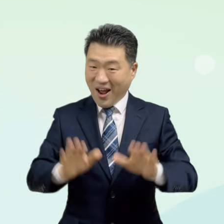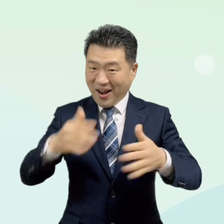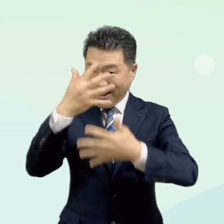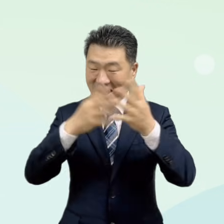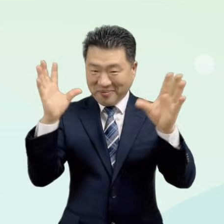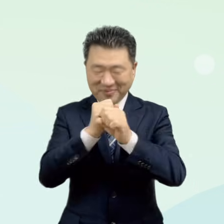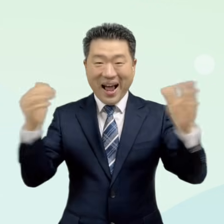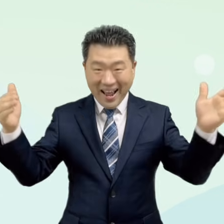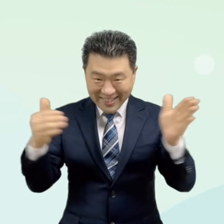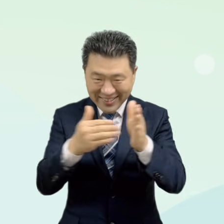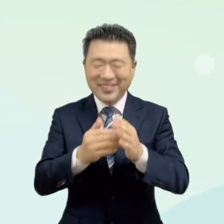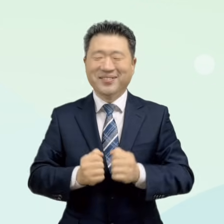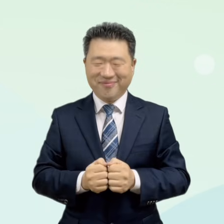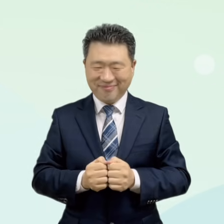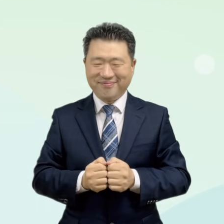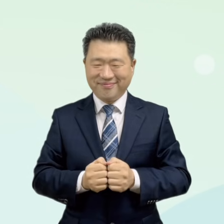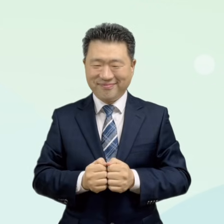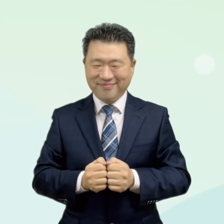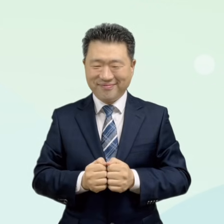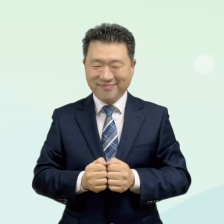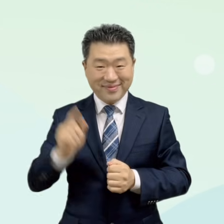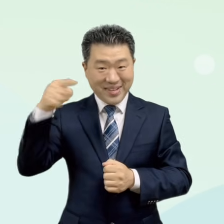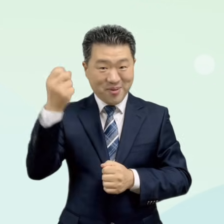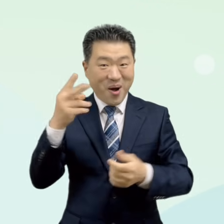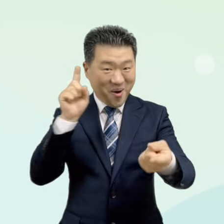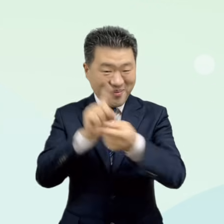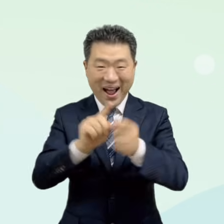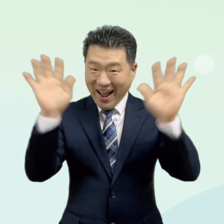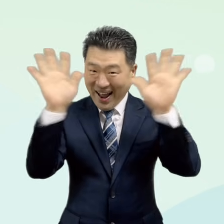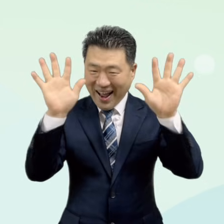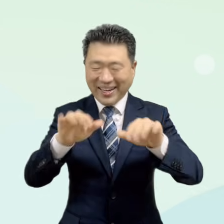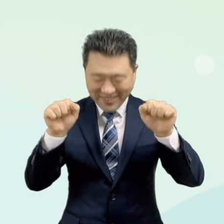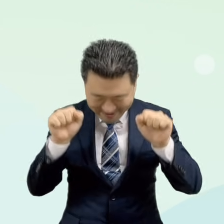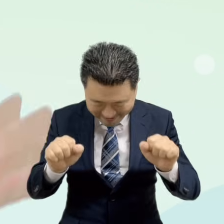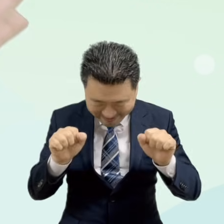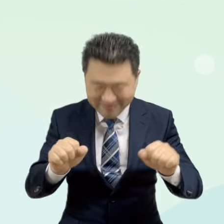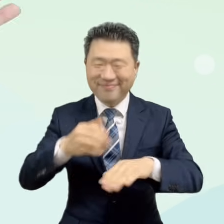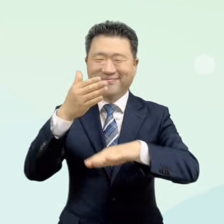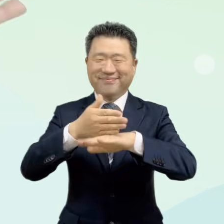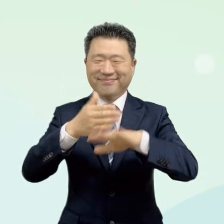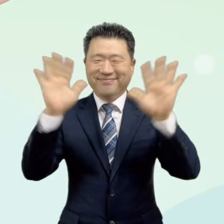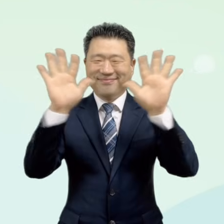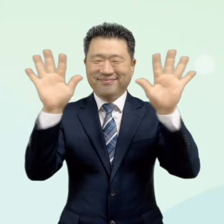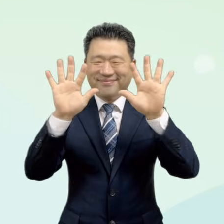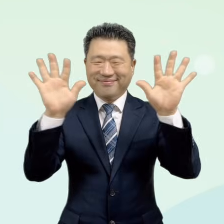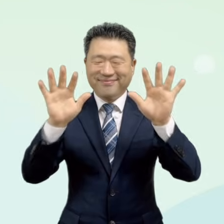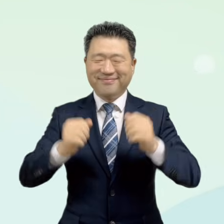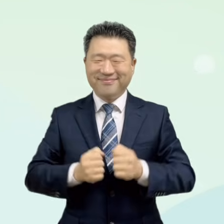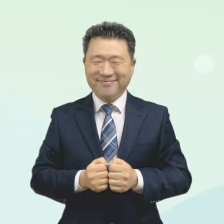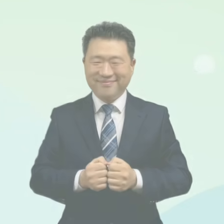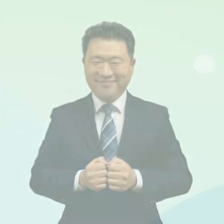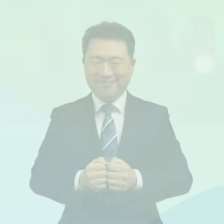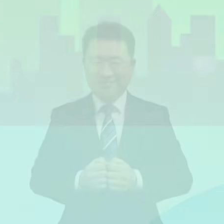오늘 영상은 여기까지. 그럼 다음 시간에 또 만나요. 안녕!